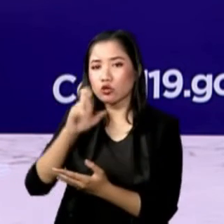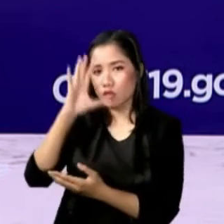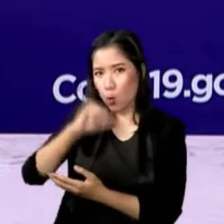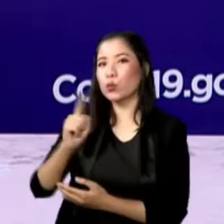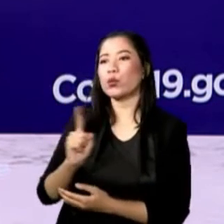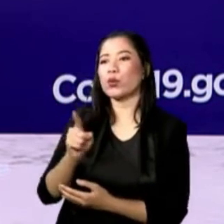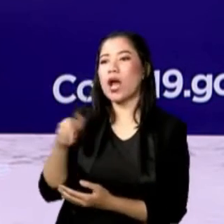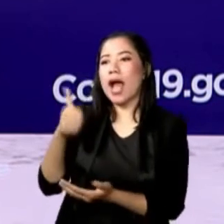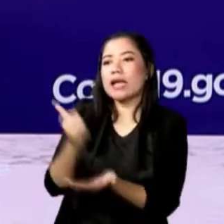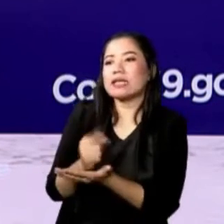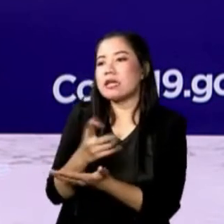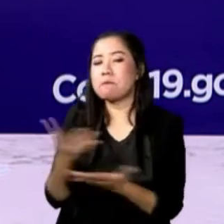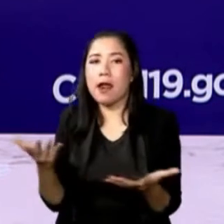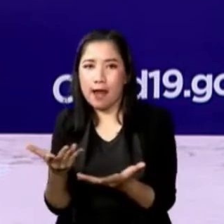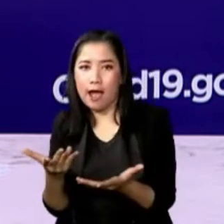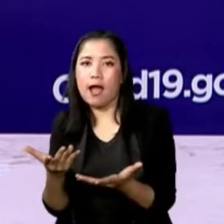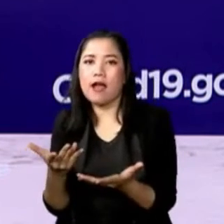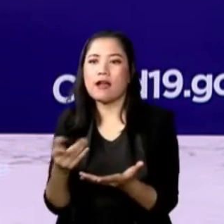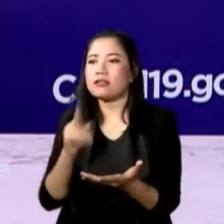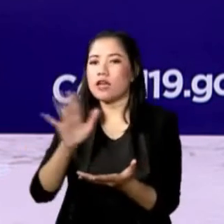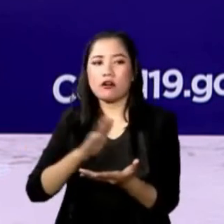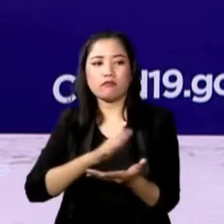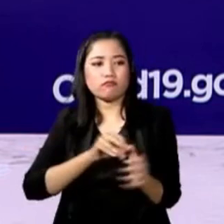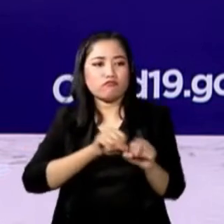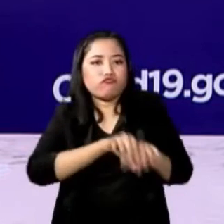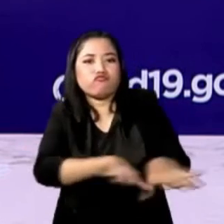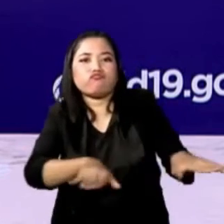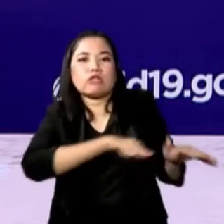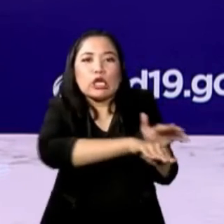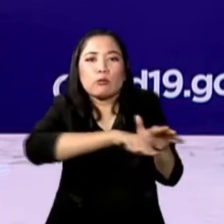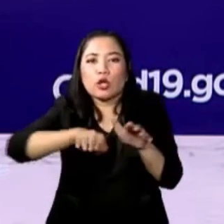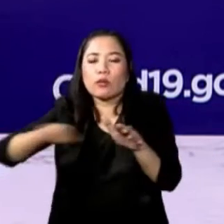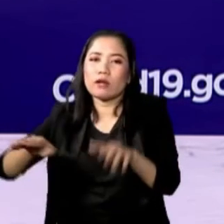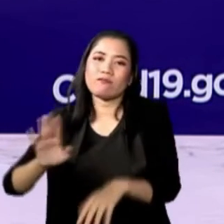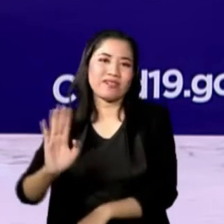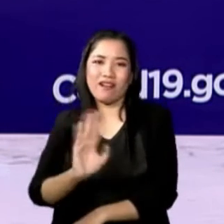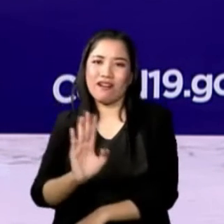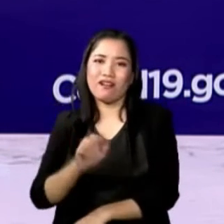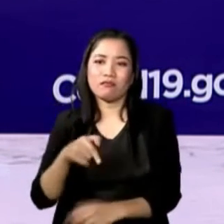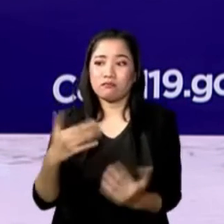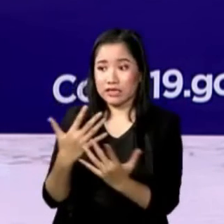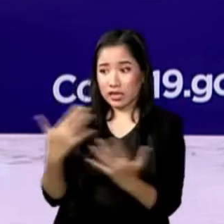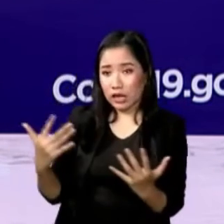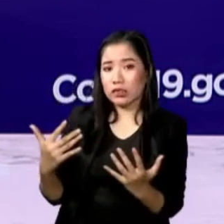dan isi pemberitaan tersebut. Jangan langsung disebarkan. Masyarakat juga seharusnya tidak